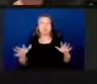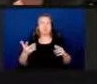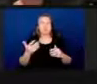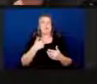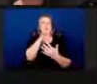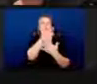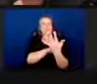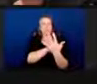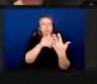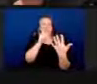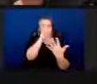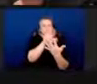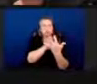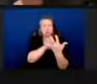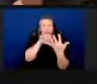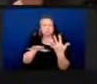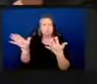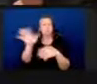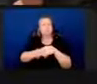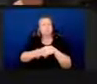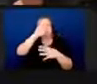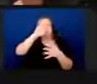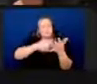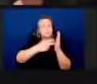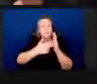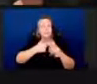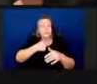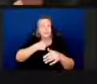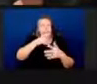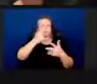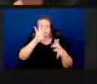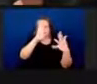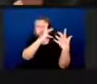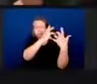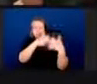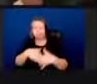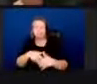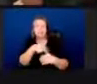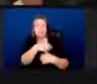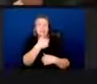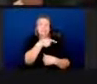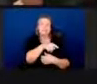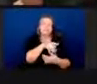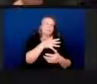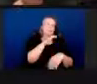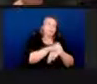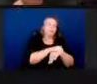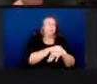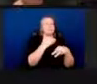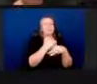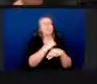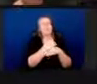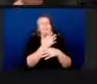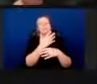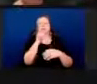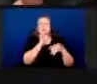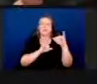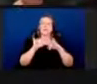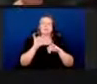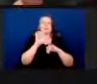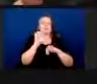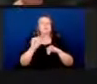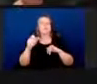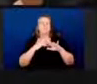ومساحات تعطى للطلاب، ويتم تنظيم الجدول الزمني بطريقة تناسب الطلاب، ويتم